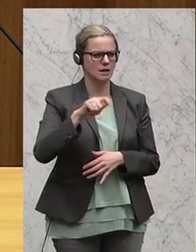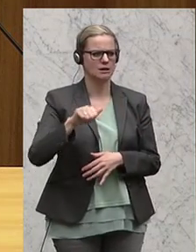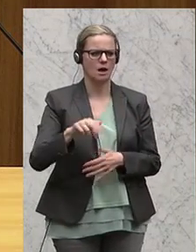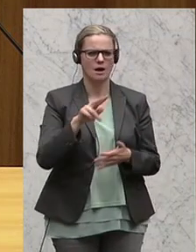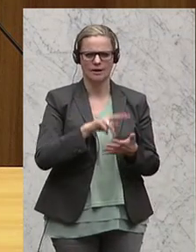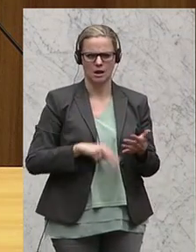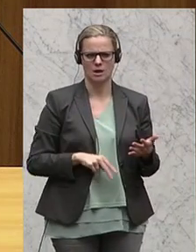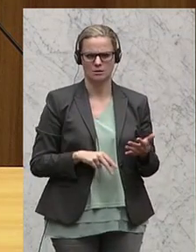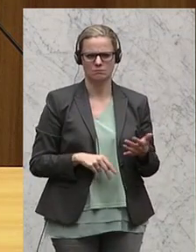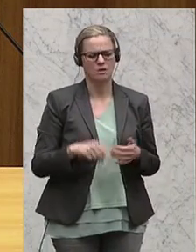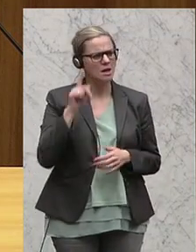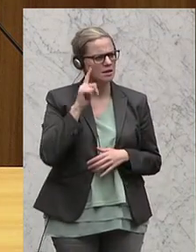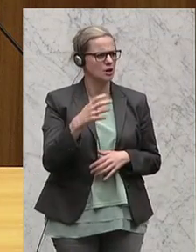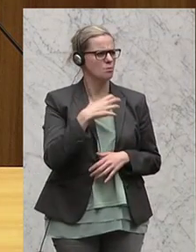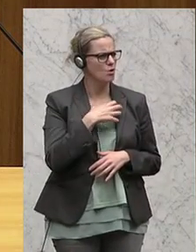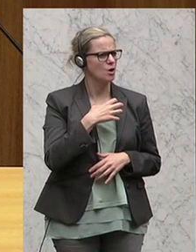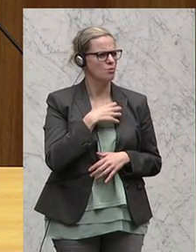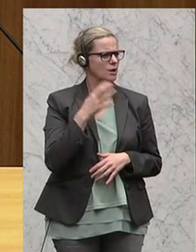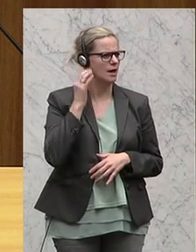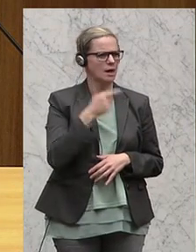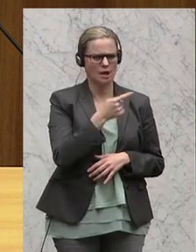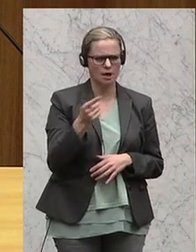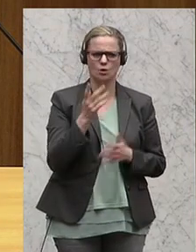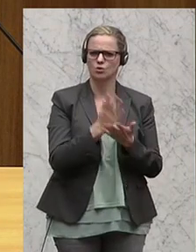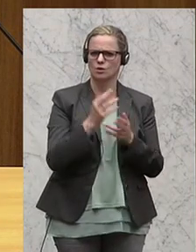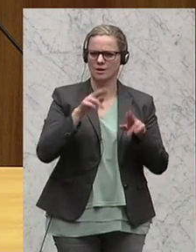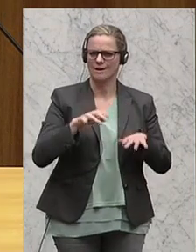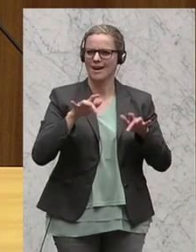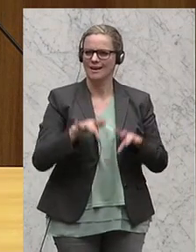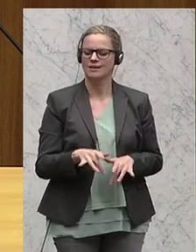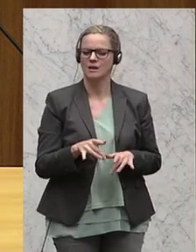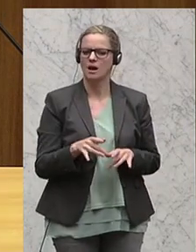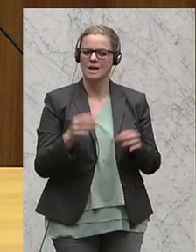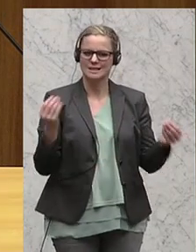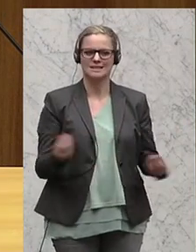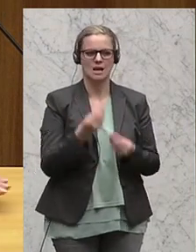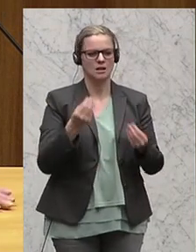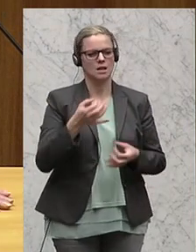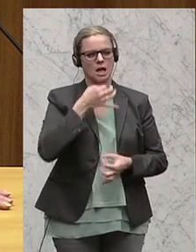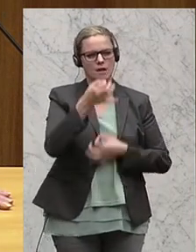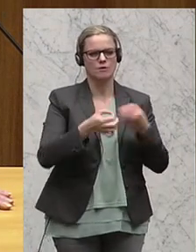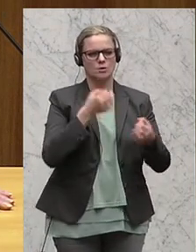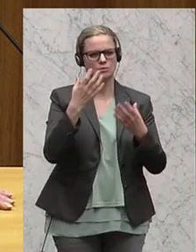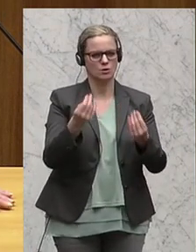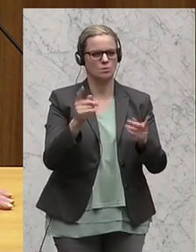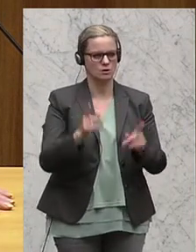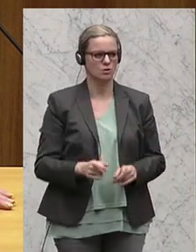ich glaube schon, dass unsere Bürgerinnen und Bürger das Recht haben, auch eine sachliche Information zu